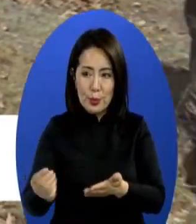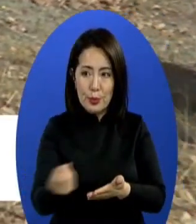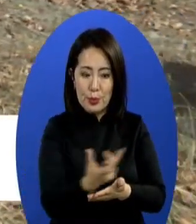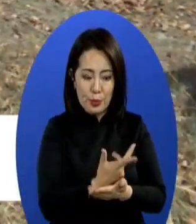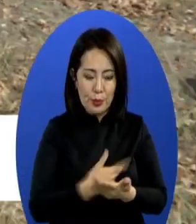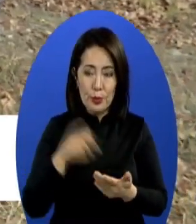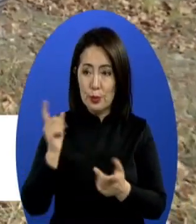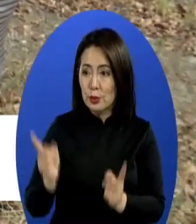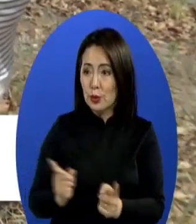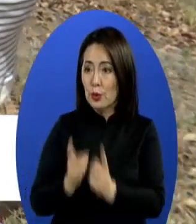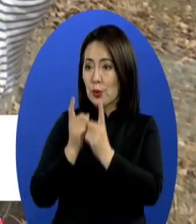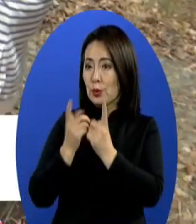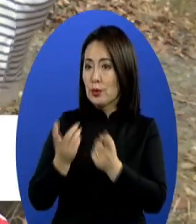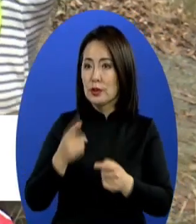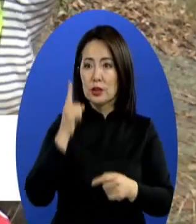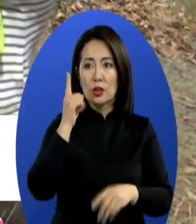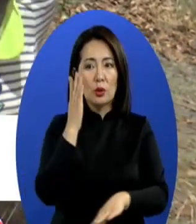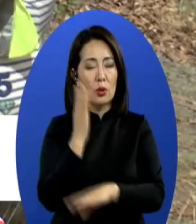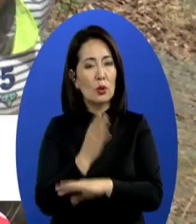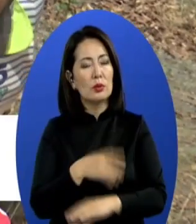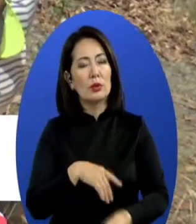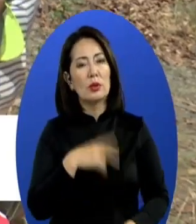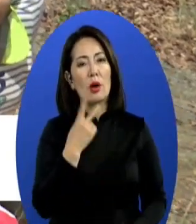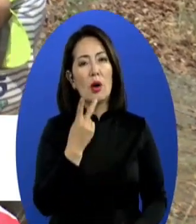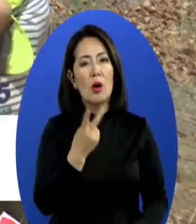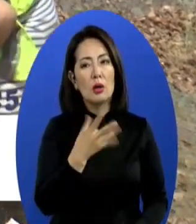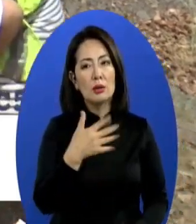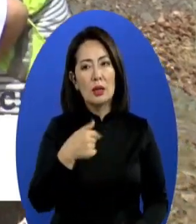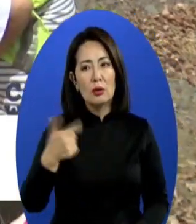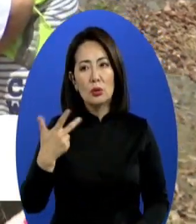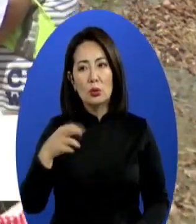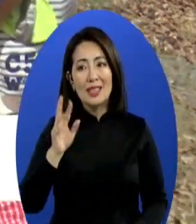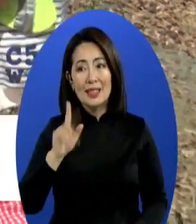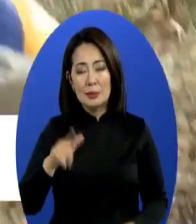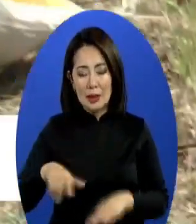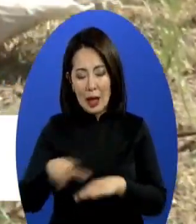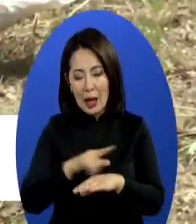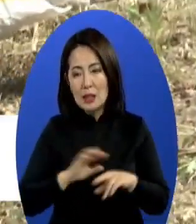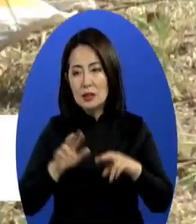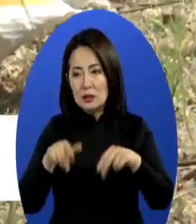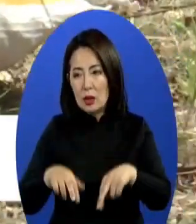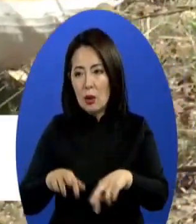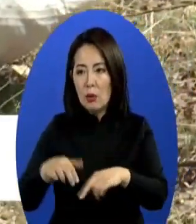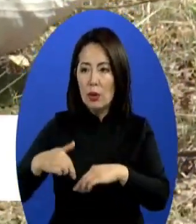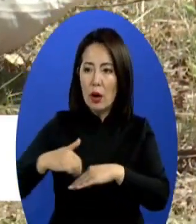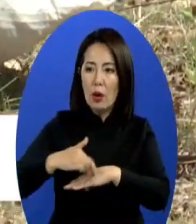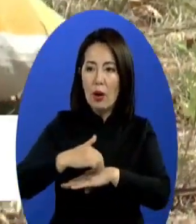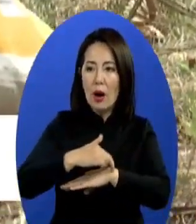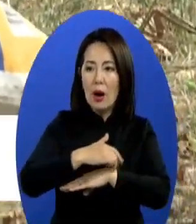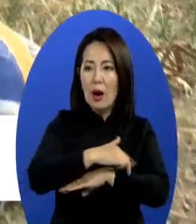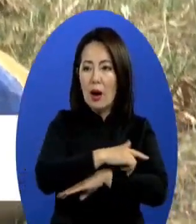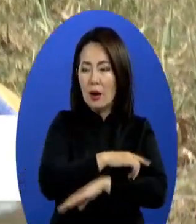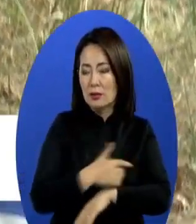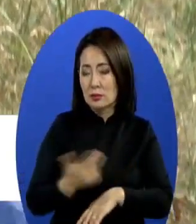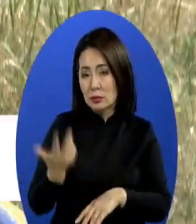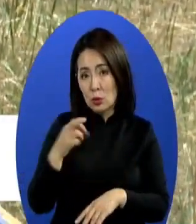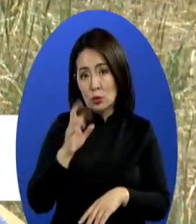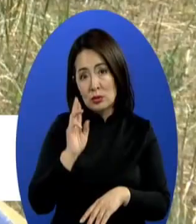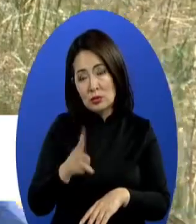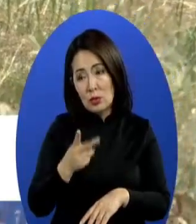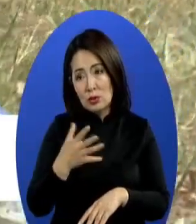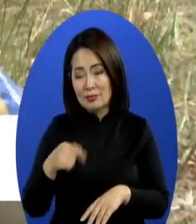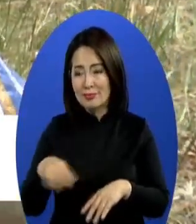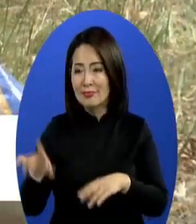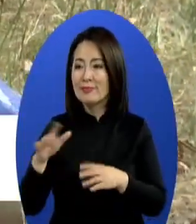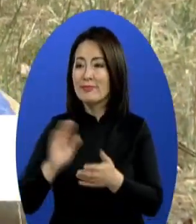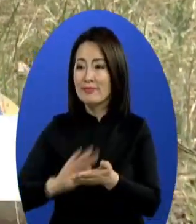иргэдийн төлөөлөлтөд таарлаа. Өдөрт 25-аас 30 км газрыг явган туулж голын эрэг дагуух хог цэвэрлэдэг тухай ярьж байна. За мөн өвөр Монголоос